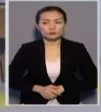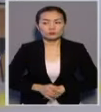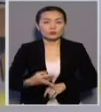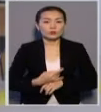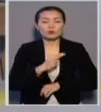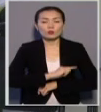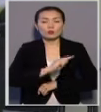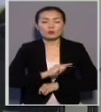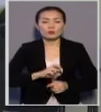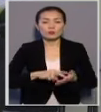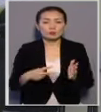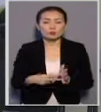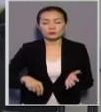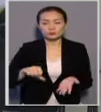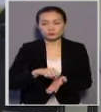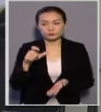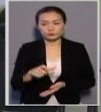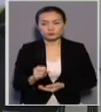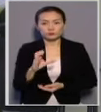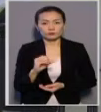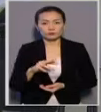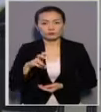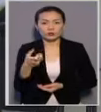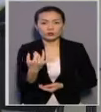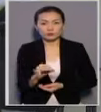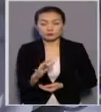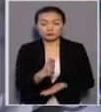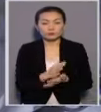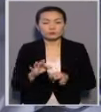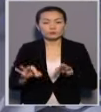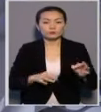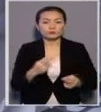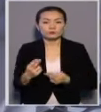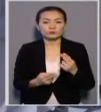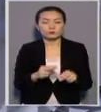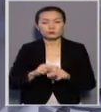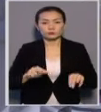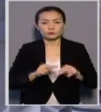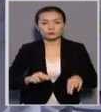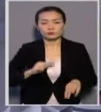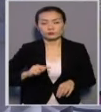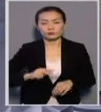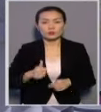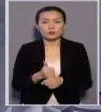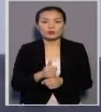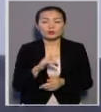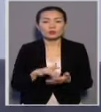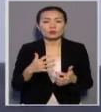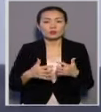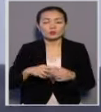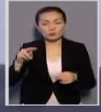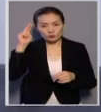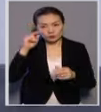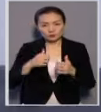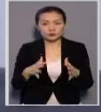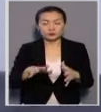Алғашқы жұмыс орны жобасына қатысушылардың бірі Әсемай Қуанғалиева. Сызу және бейнелеу пәнінің мұғалімі бойынша негізгі орта білімді